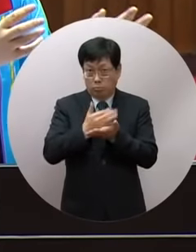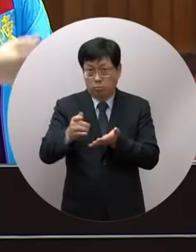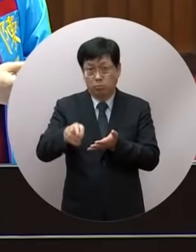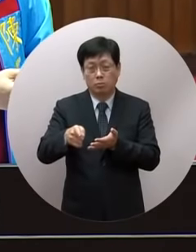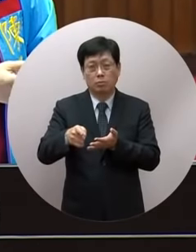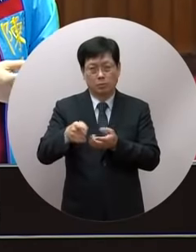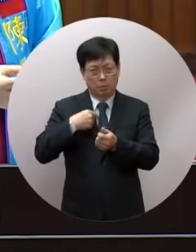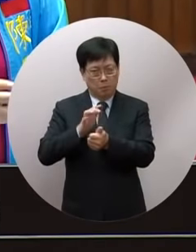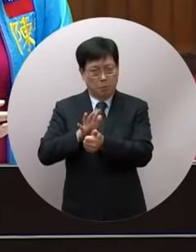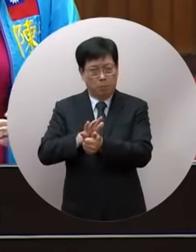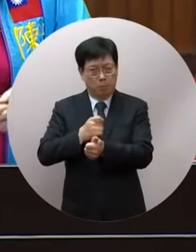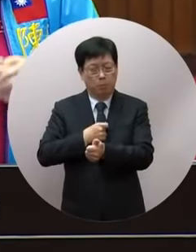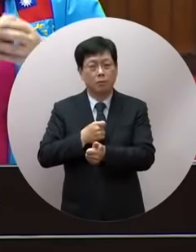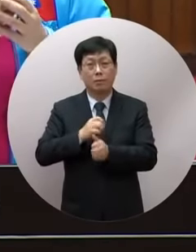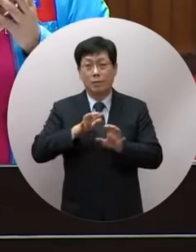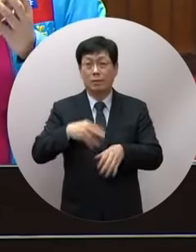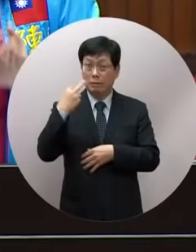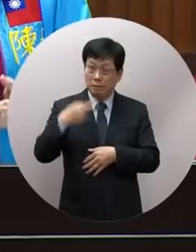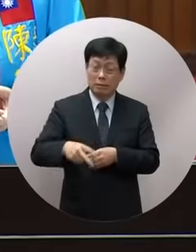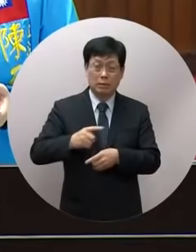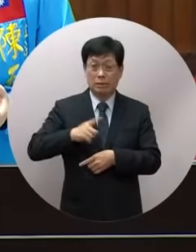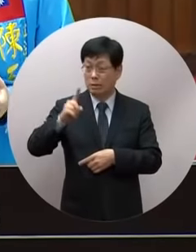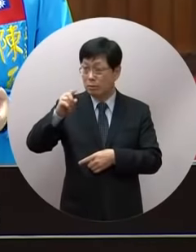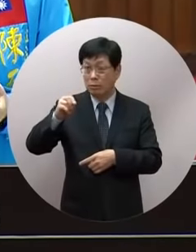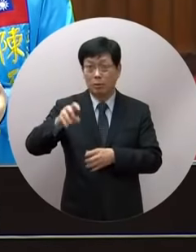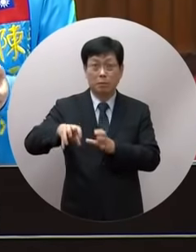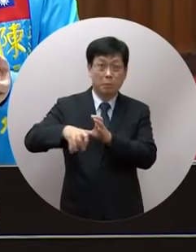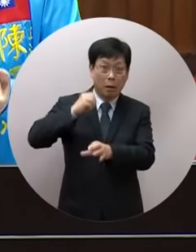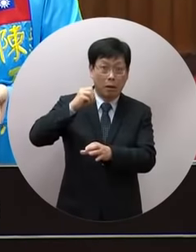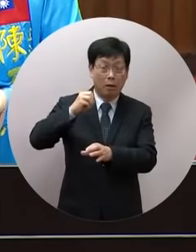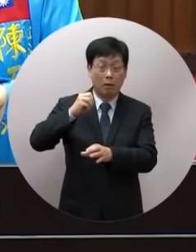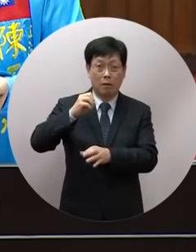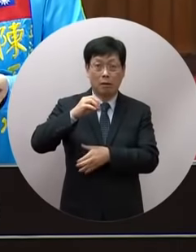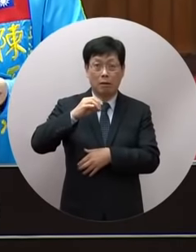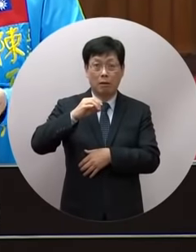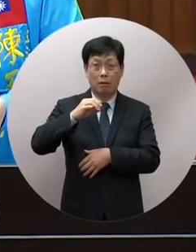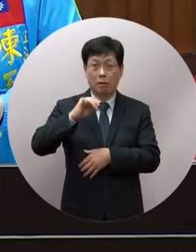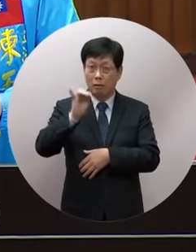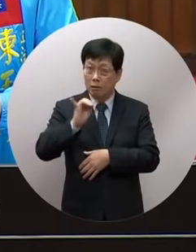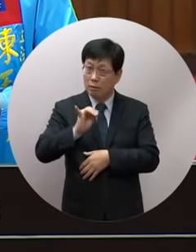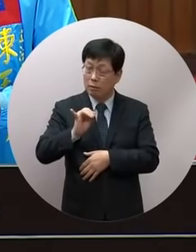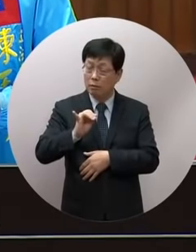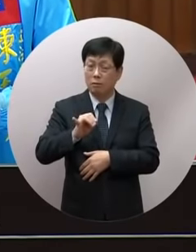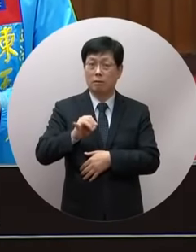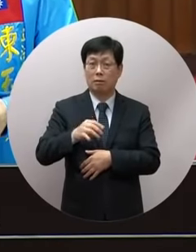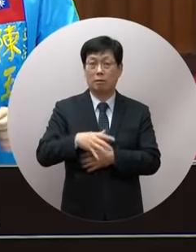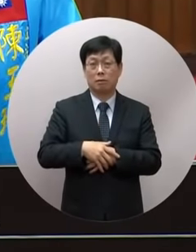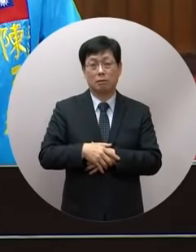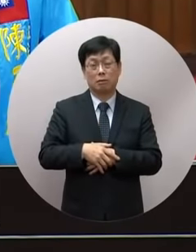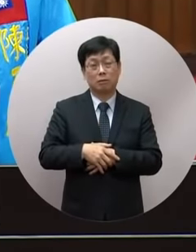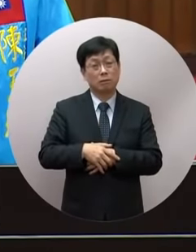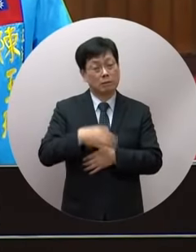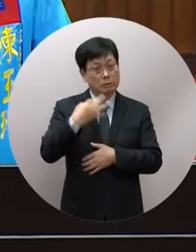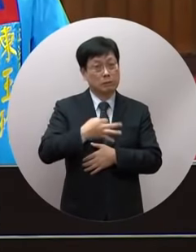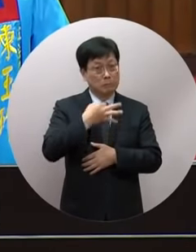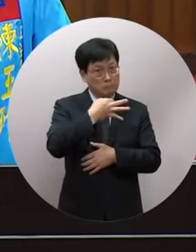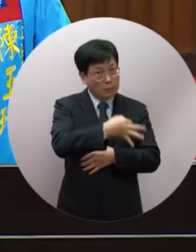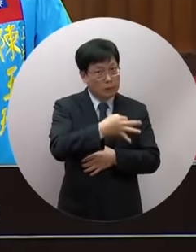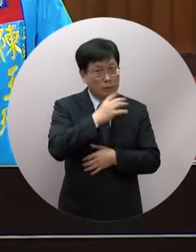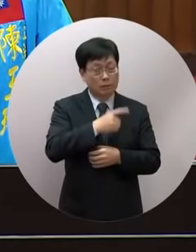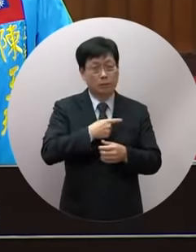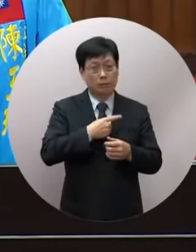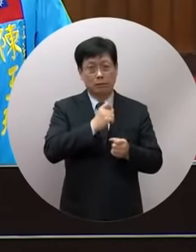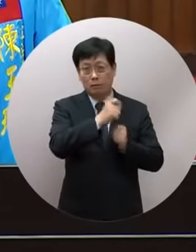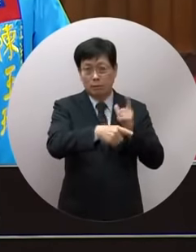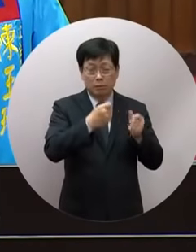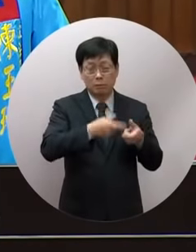需要被帮助的，那你现在又他们从10000里面抽出1000块来，1000块来再做这个